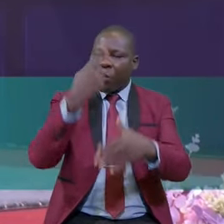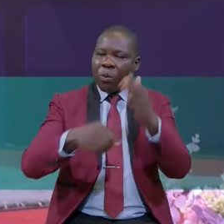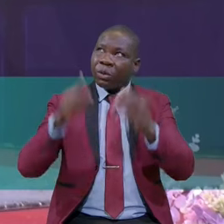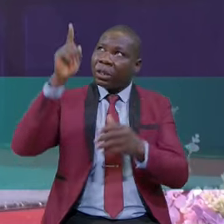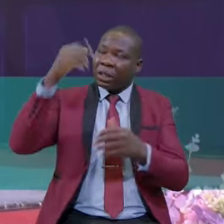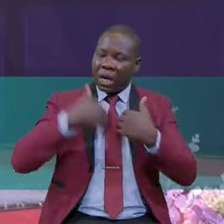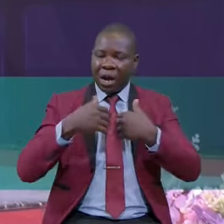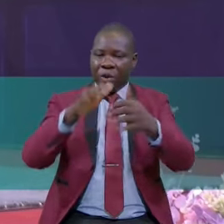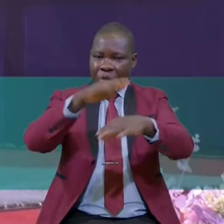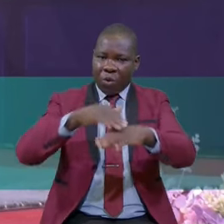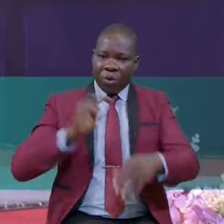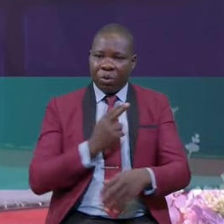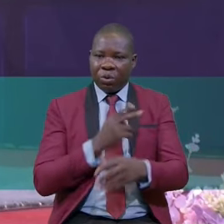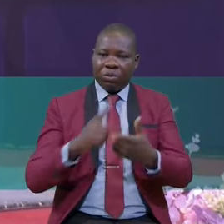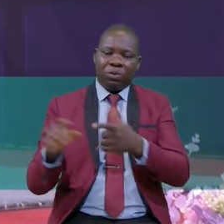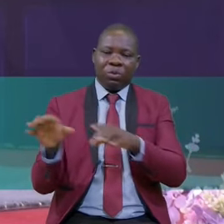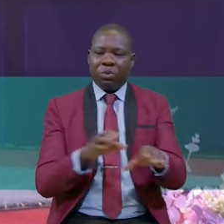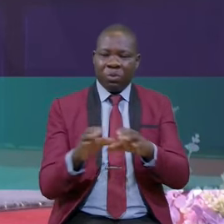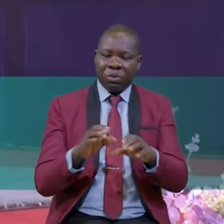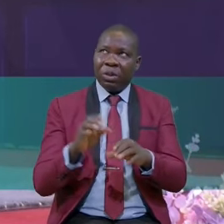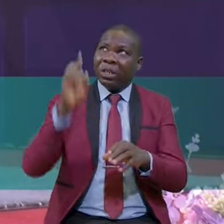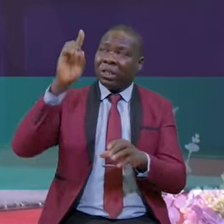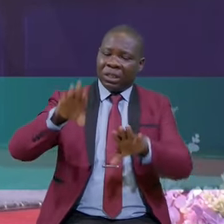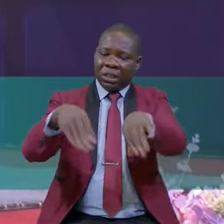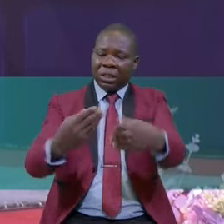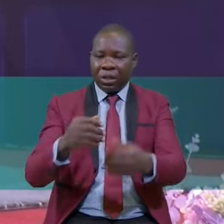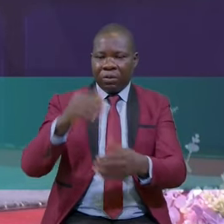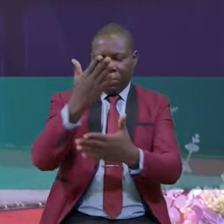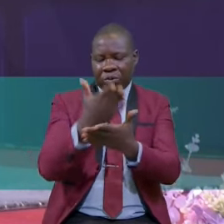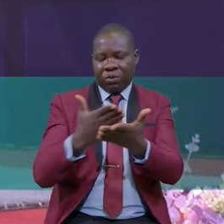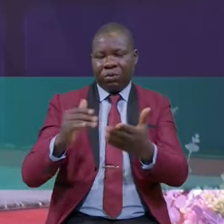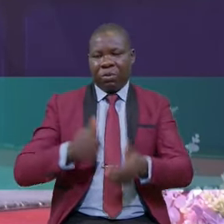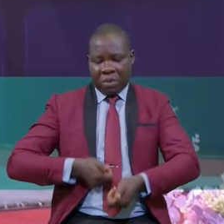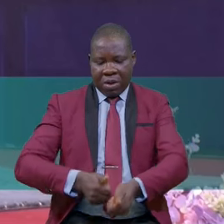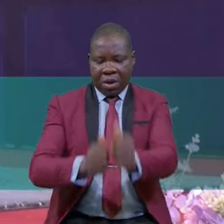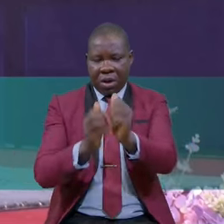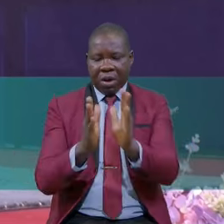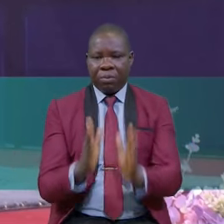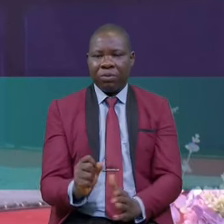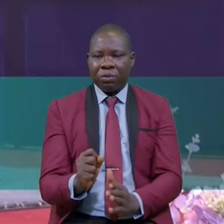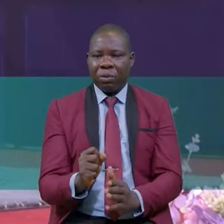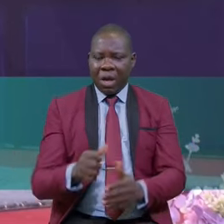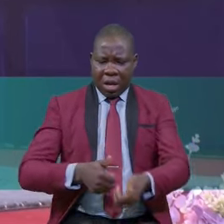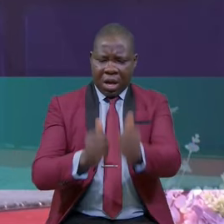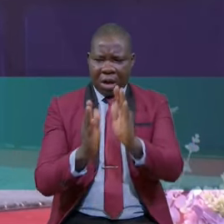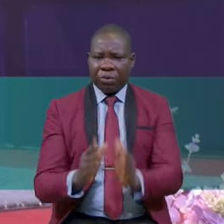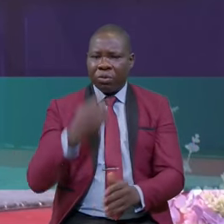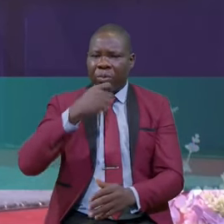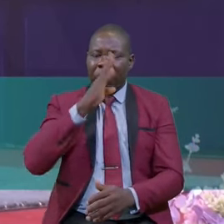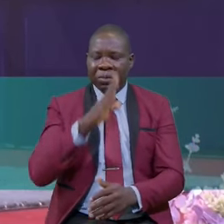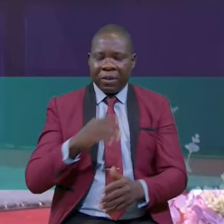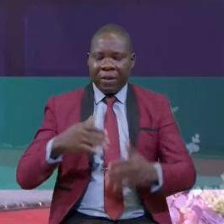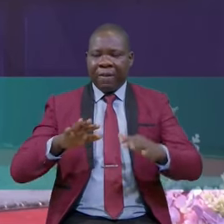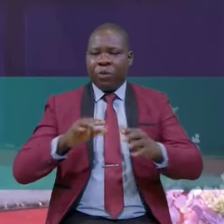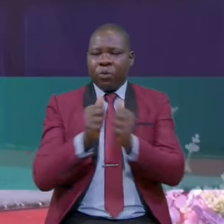Il a donné aux uns les autres comme apôtres. L'apôtre doit être intrépide